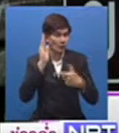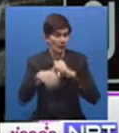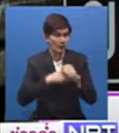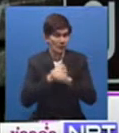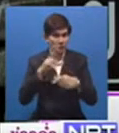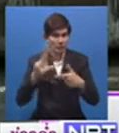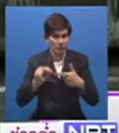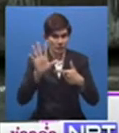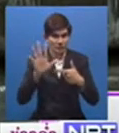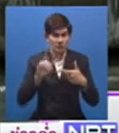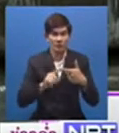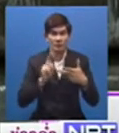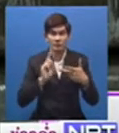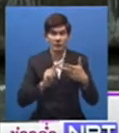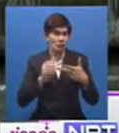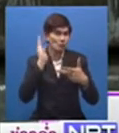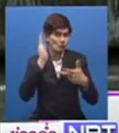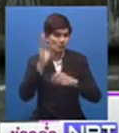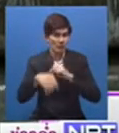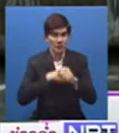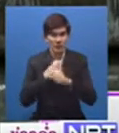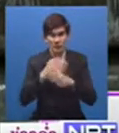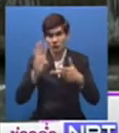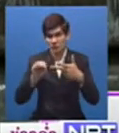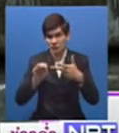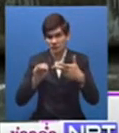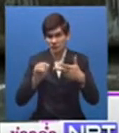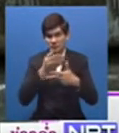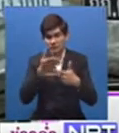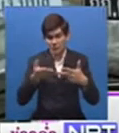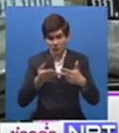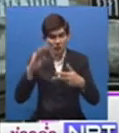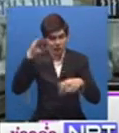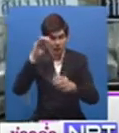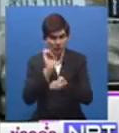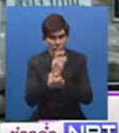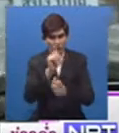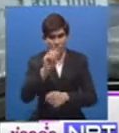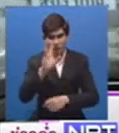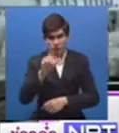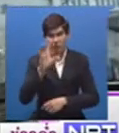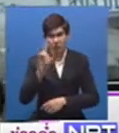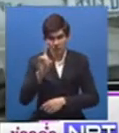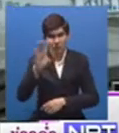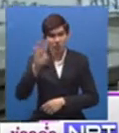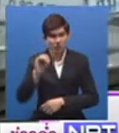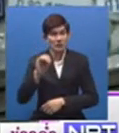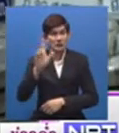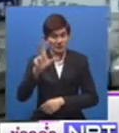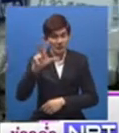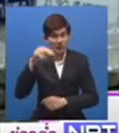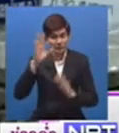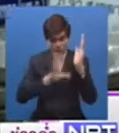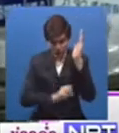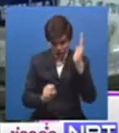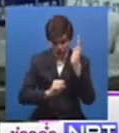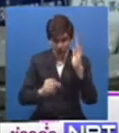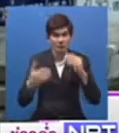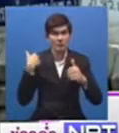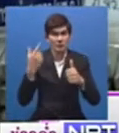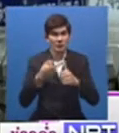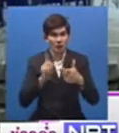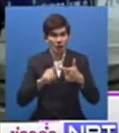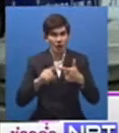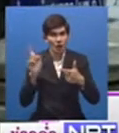อายุ 35ปีและนายวิทยวัฒนาอายุ 40ปีถูกตำรวจตระเวนชายแดนที่ 43สงขลาร่วมกับตำรวจตระเวนชายแดนที่